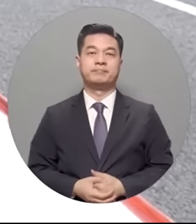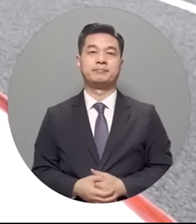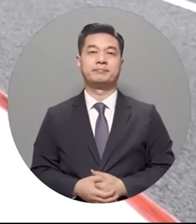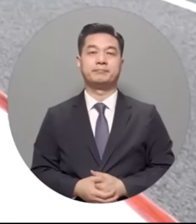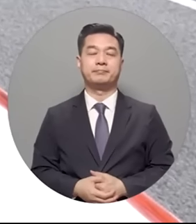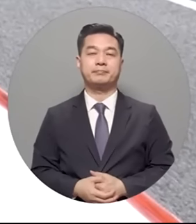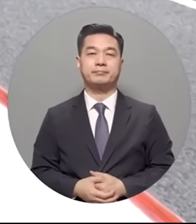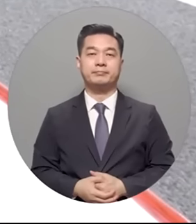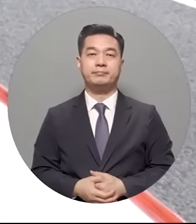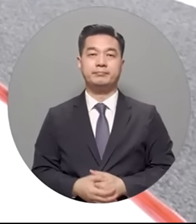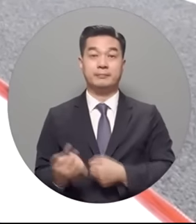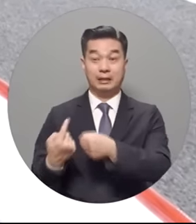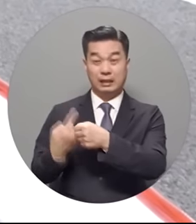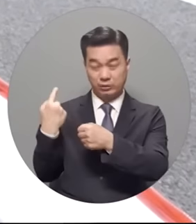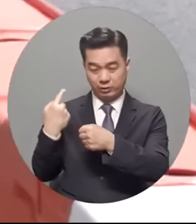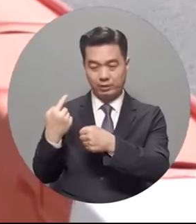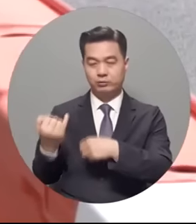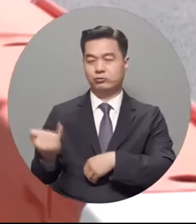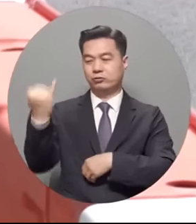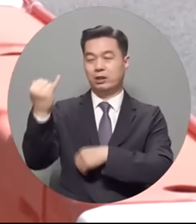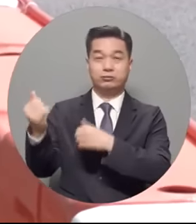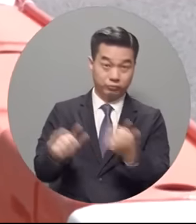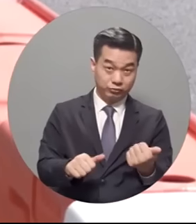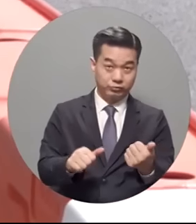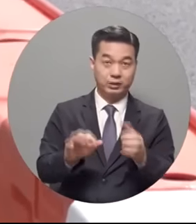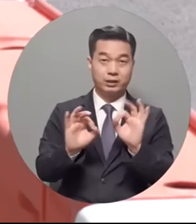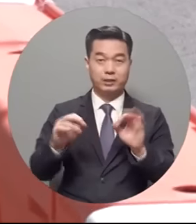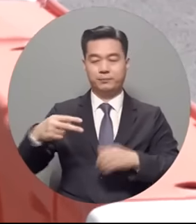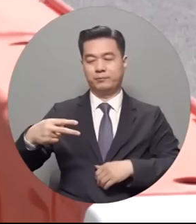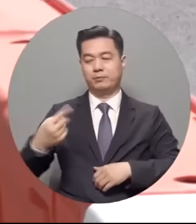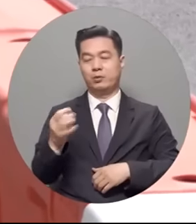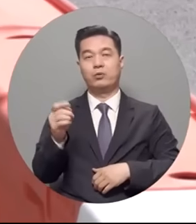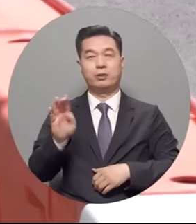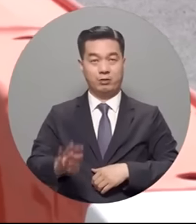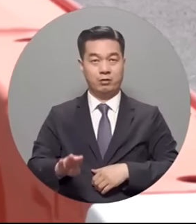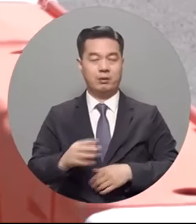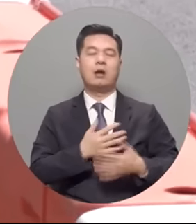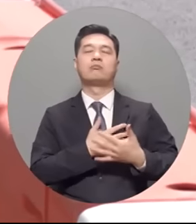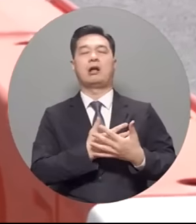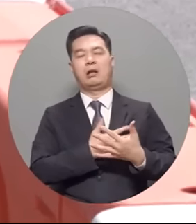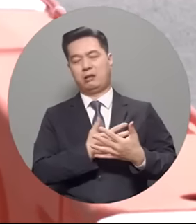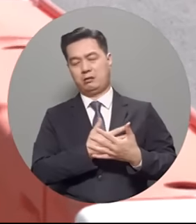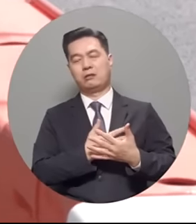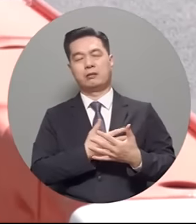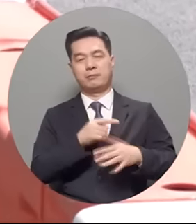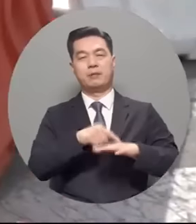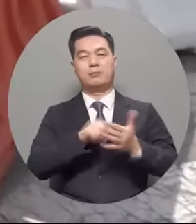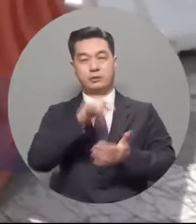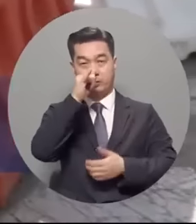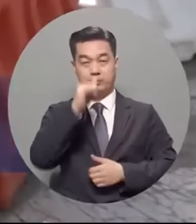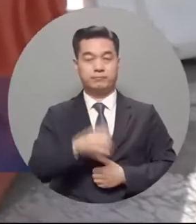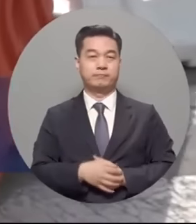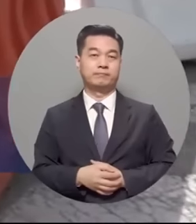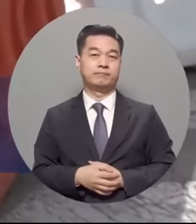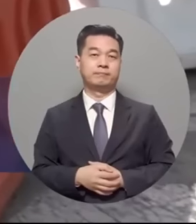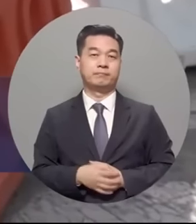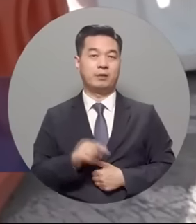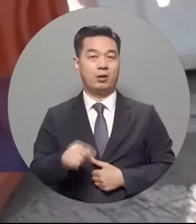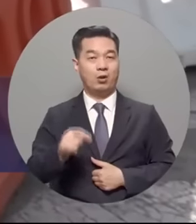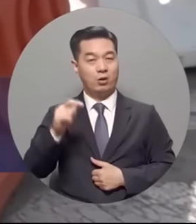당시 누나를 잃은 김도엽 씨는 이곳을 찾을 때마다 불안감을 떨칠 수 없습니다. 누나를 이제